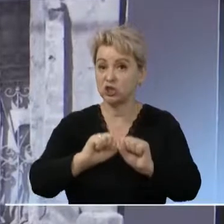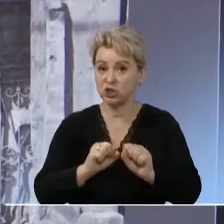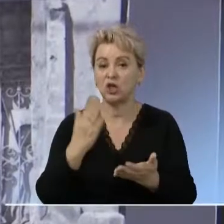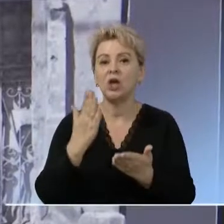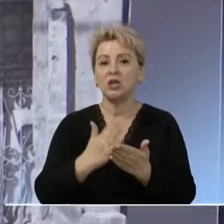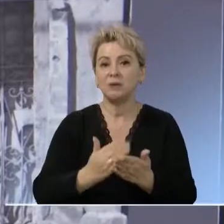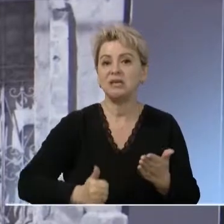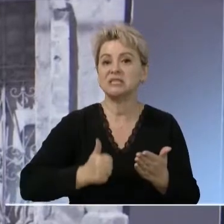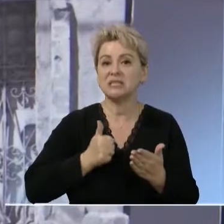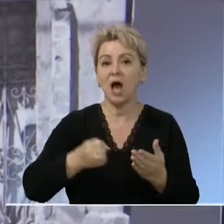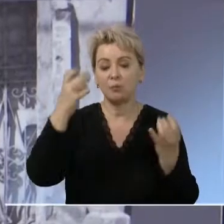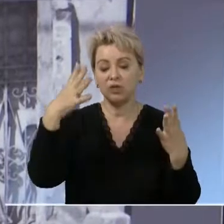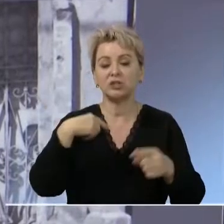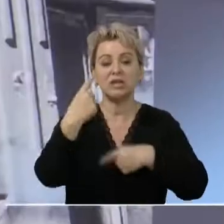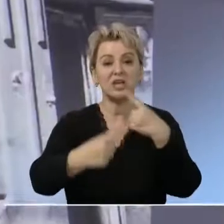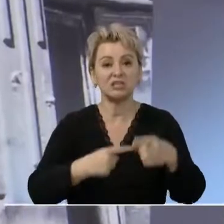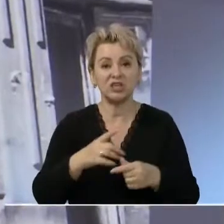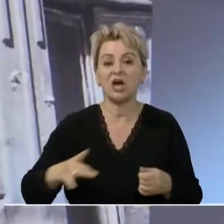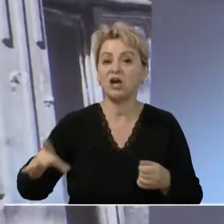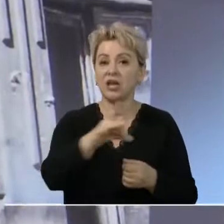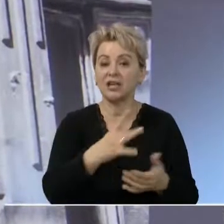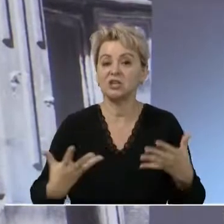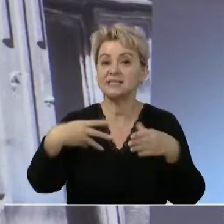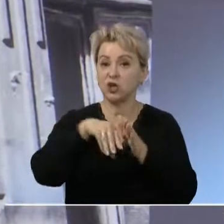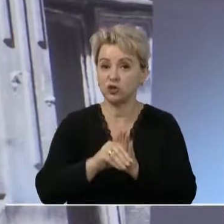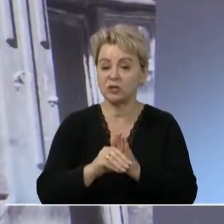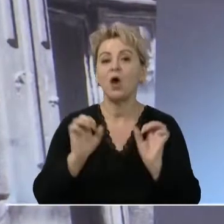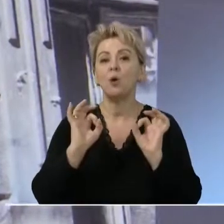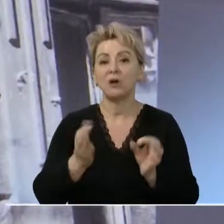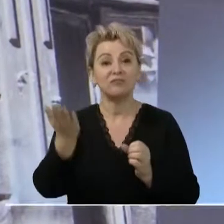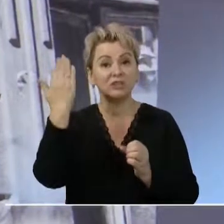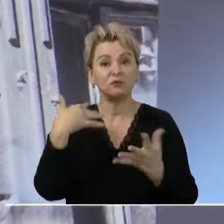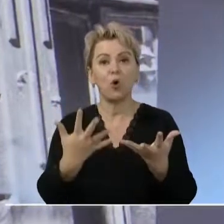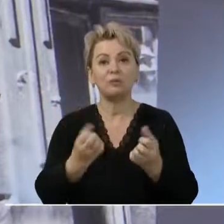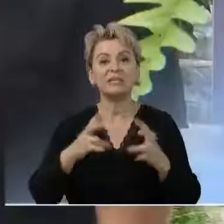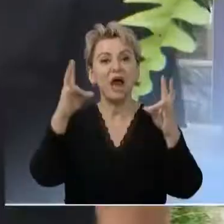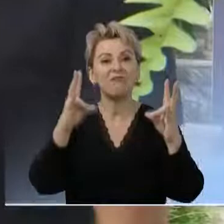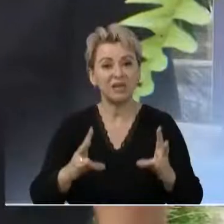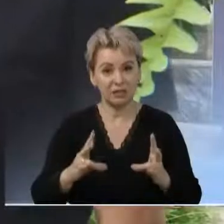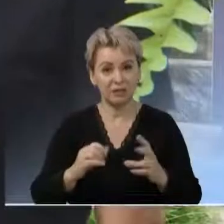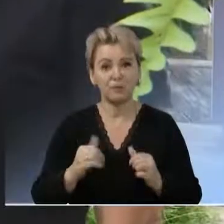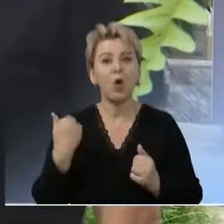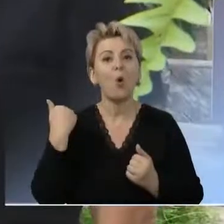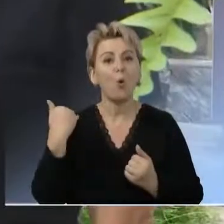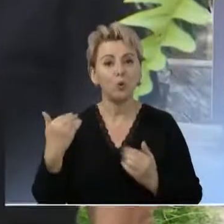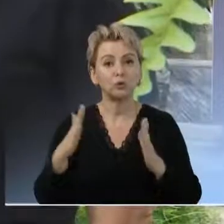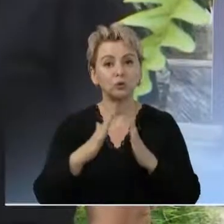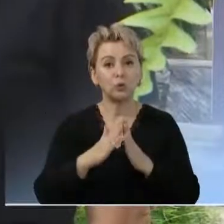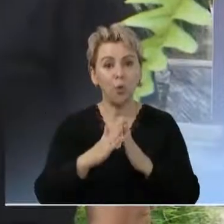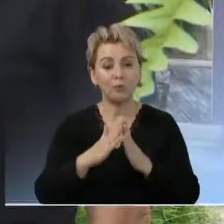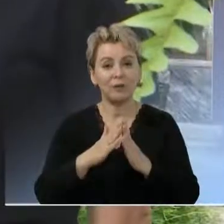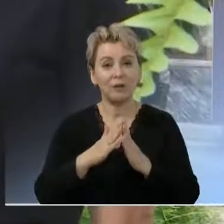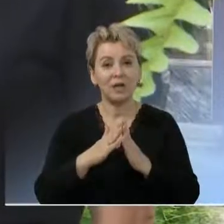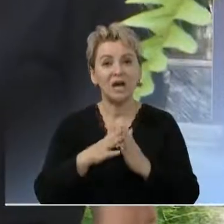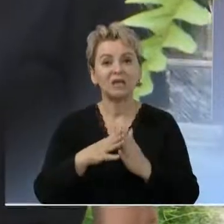имеет статус объекта культурного наследия регионального значения. Правда, давно признан аварийным. Он в